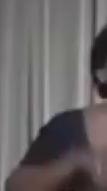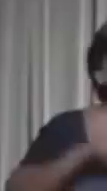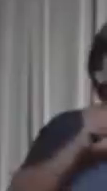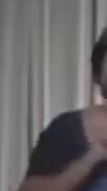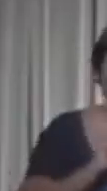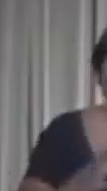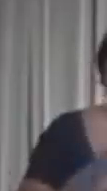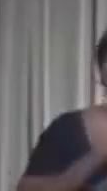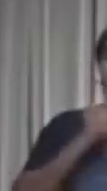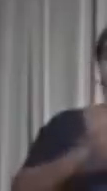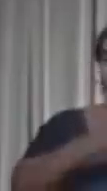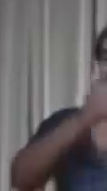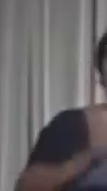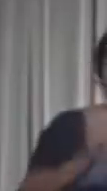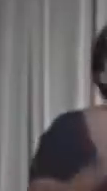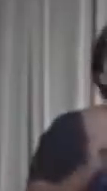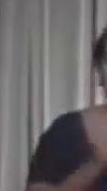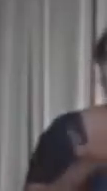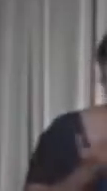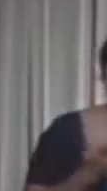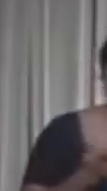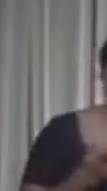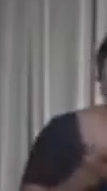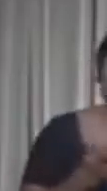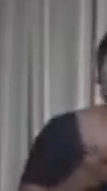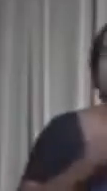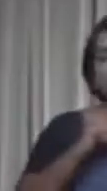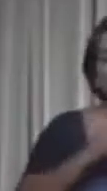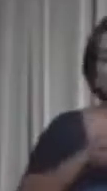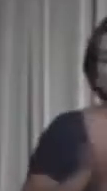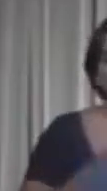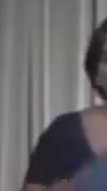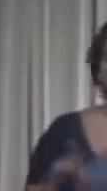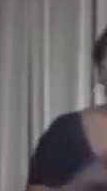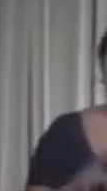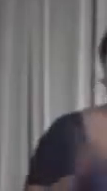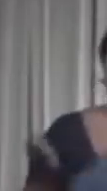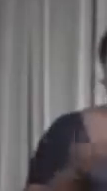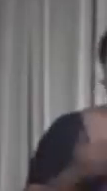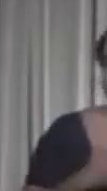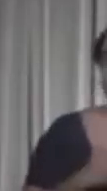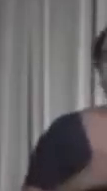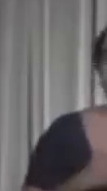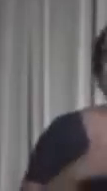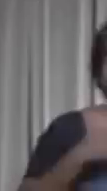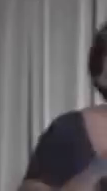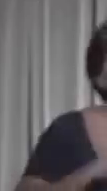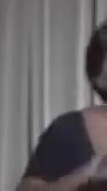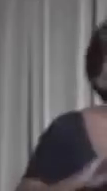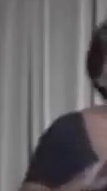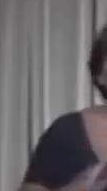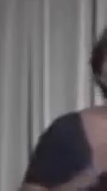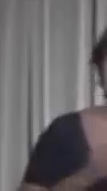பொருளாதாரம் சீரழிந்துவிடும். எனவே நாங்கள் இன்னொரு நாட்டை அல்லது வெளிநாடுகளை நம்பி கையேந்துகின்ற மிக மோசமான நிலை